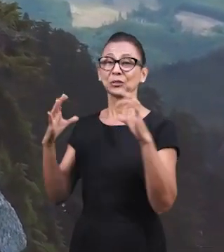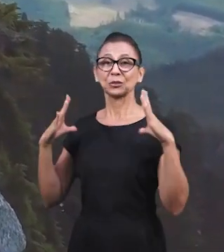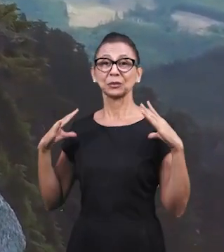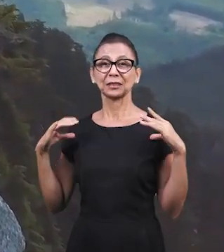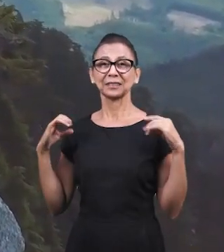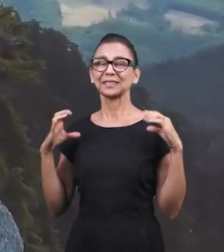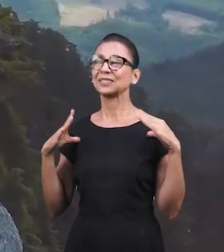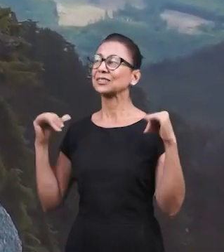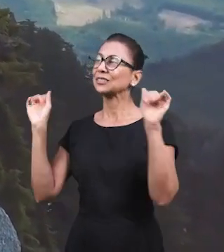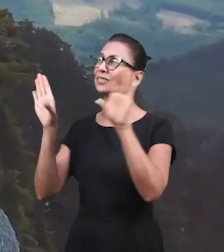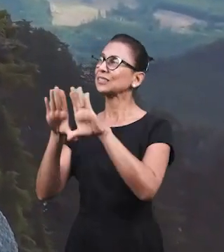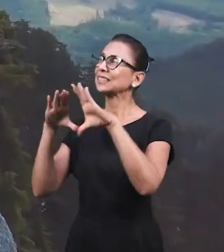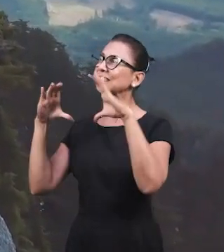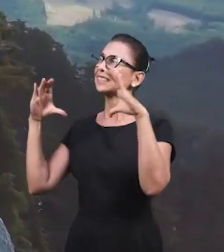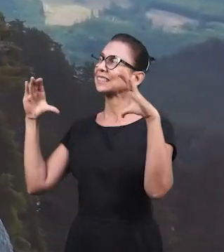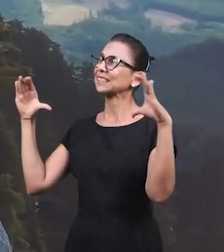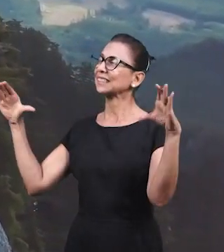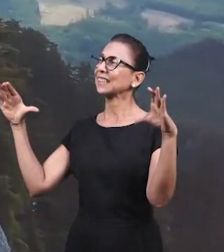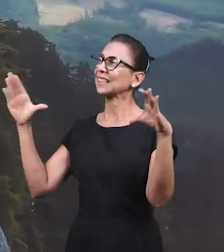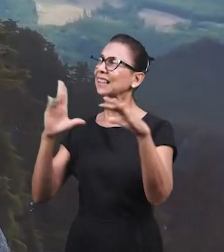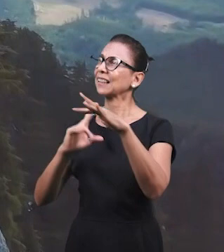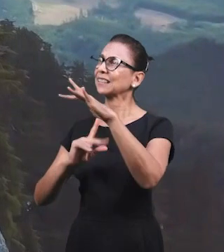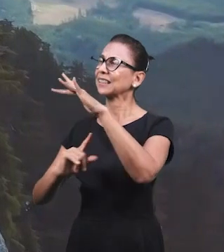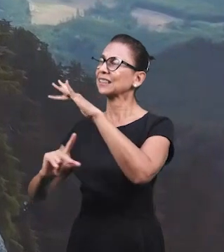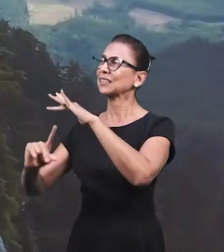веки буду жить у